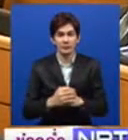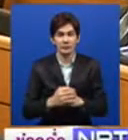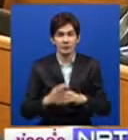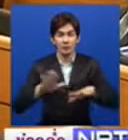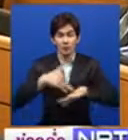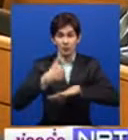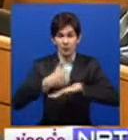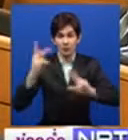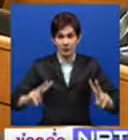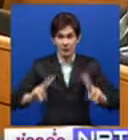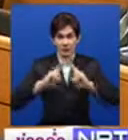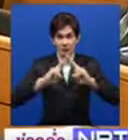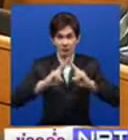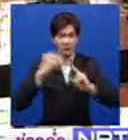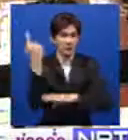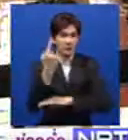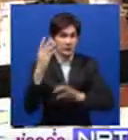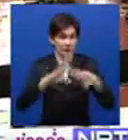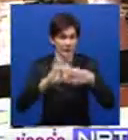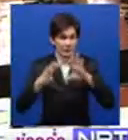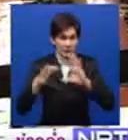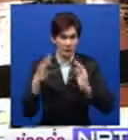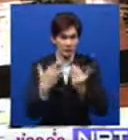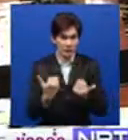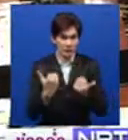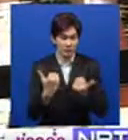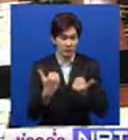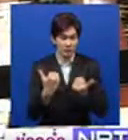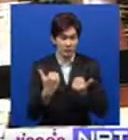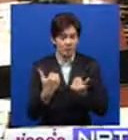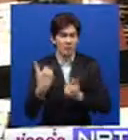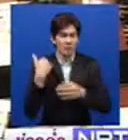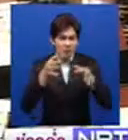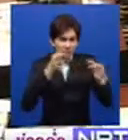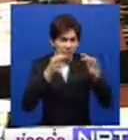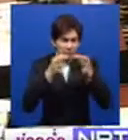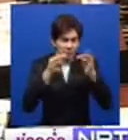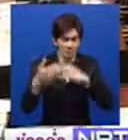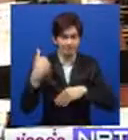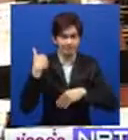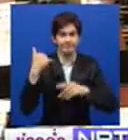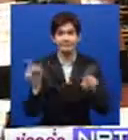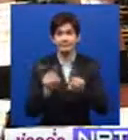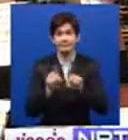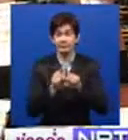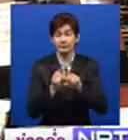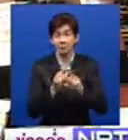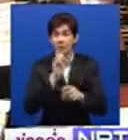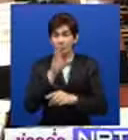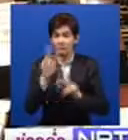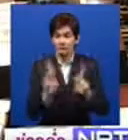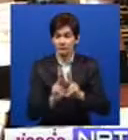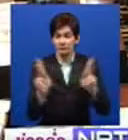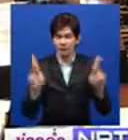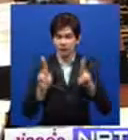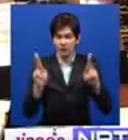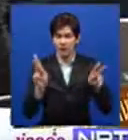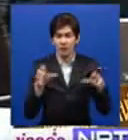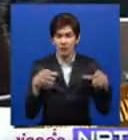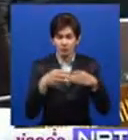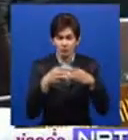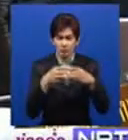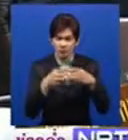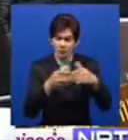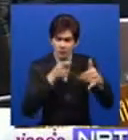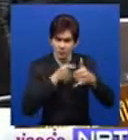รัฐมนตรีว่าการกระทรวงการท่องเที่ยวและกีฬาได้มีการชี้แจงในเรื่องนี้โดยตั้งคณะกรรมการขึ้นมาสอบสวนโดย